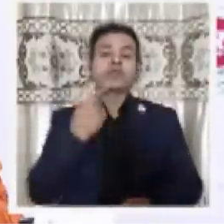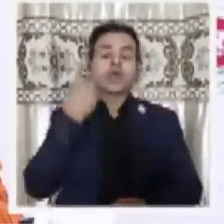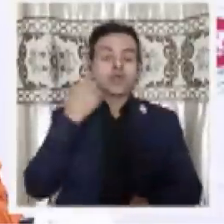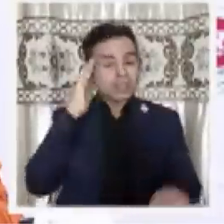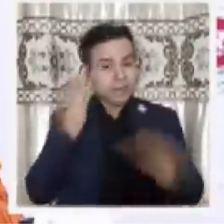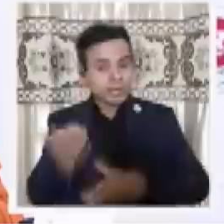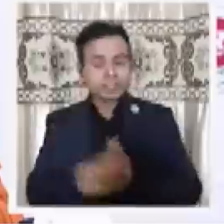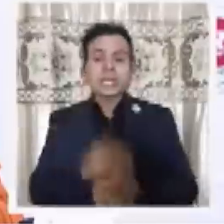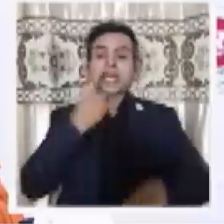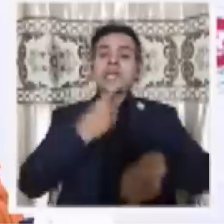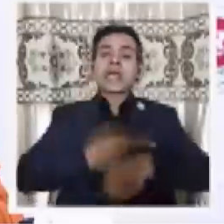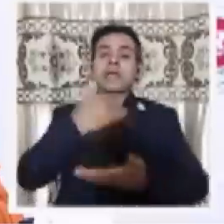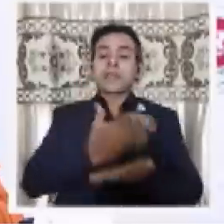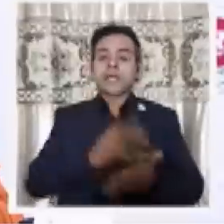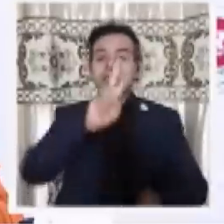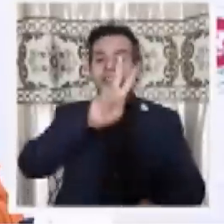60 ঊর্ধ্ব 940 জন।